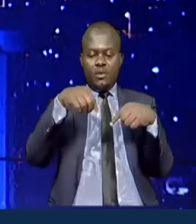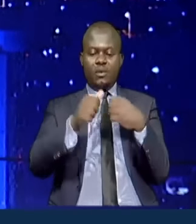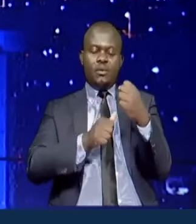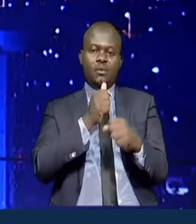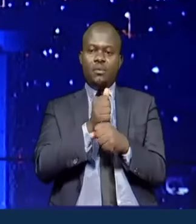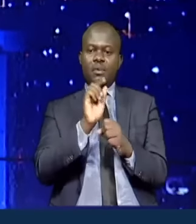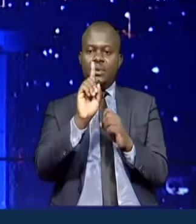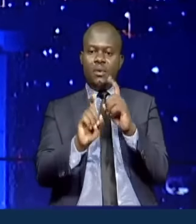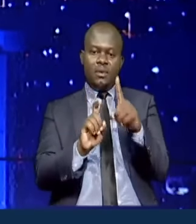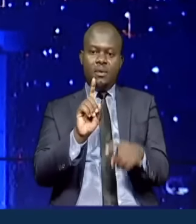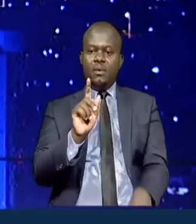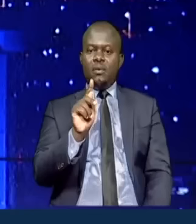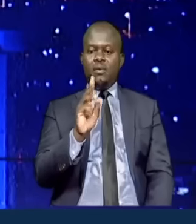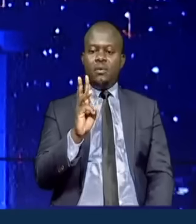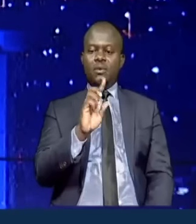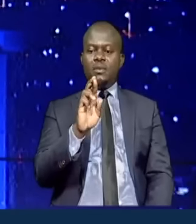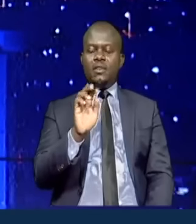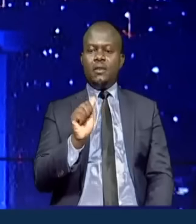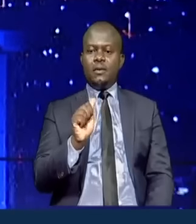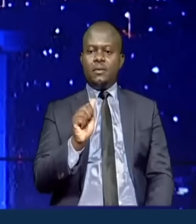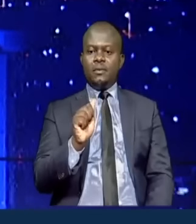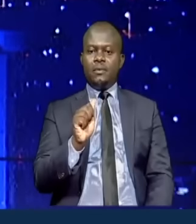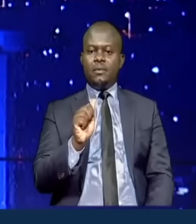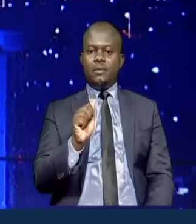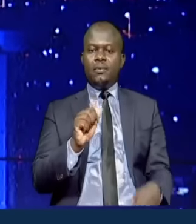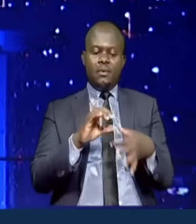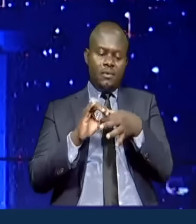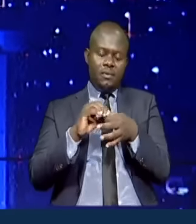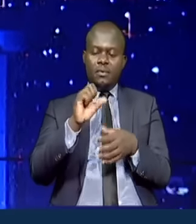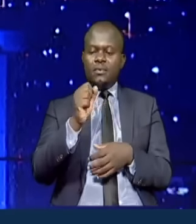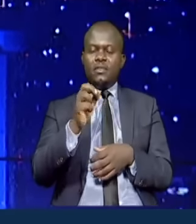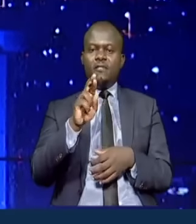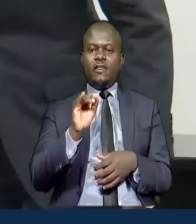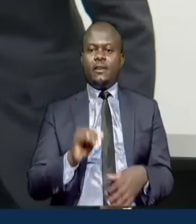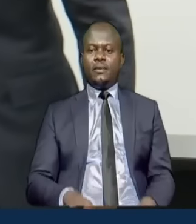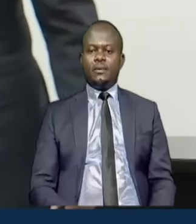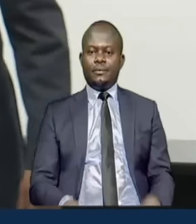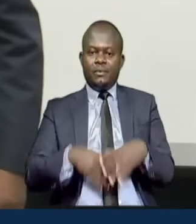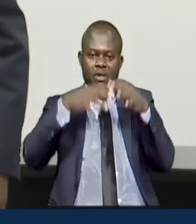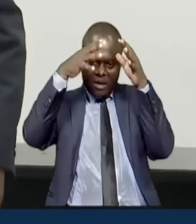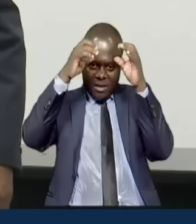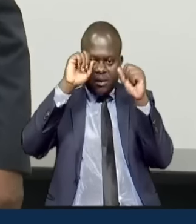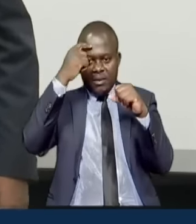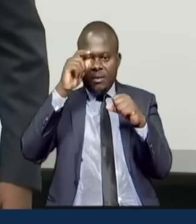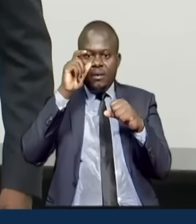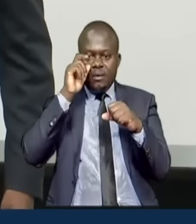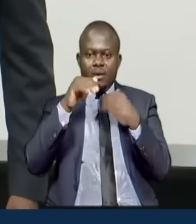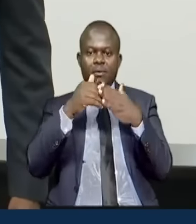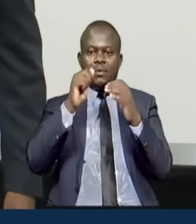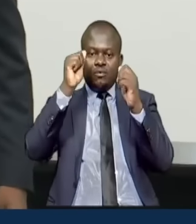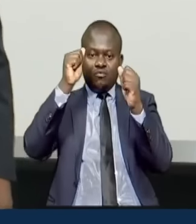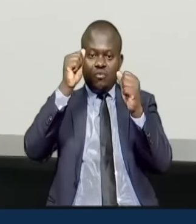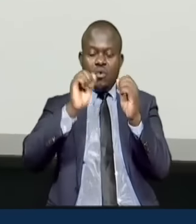tubibaze Kwizera John Patrick yafatanyije na Safari Desire. Perezida wa Repubulika Paul Kagame akaba n'umukandida